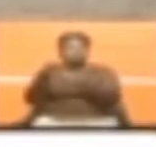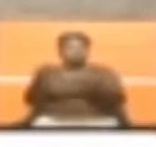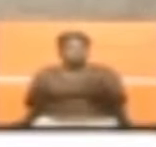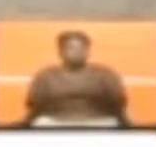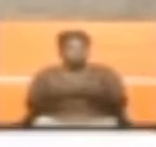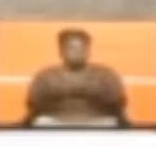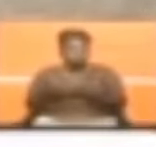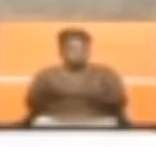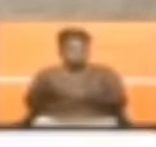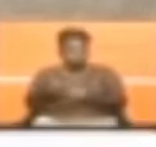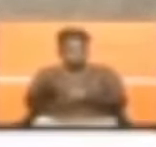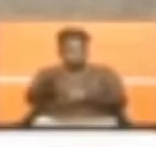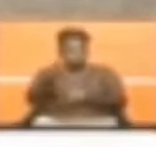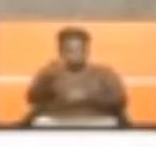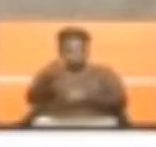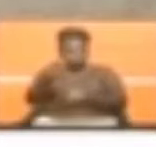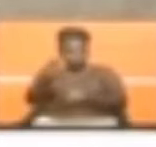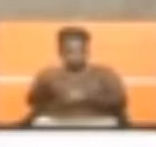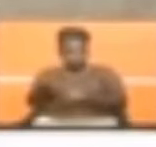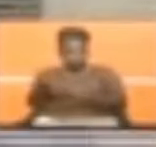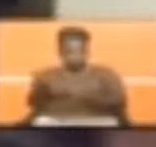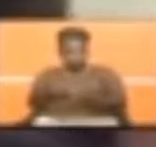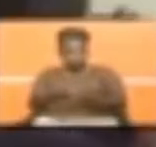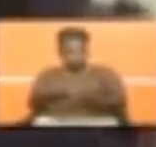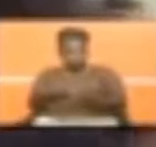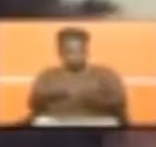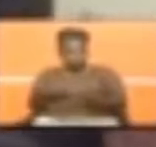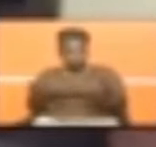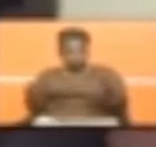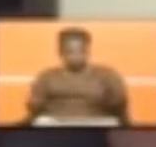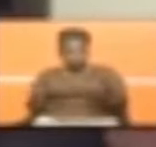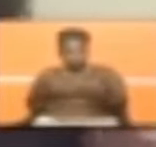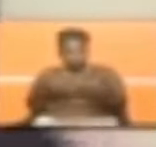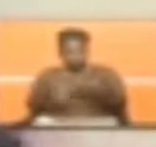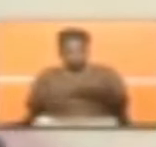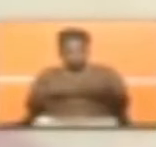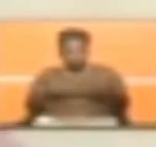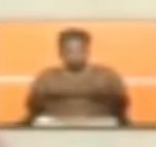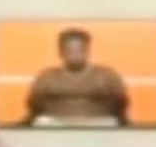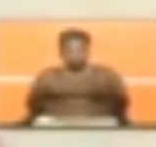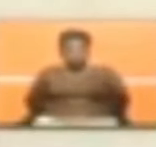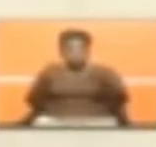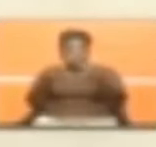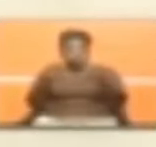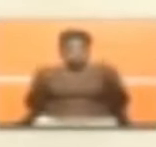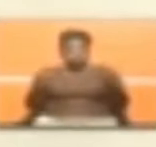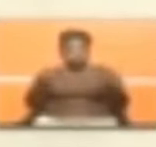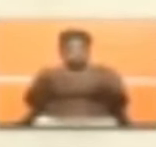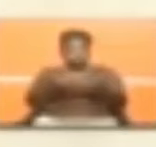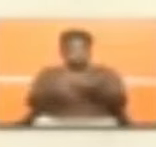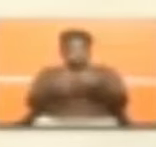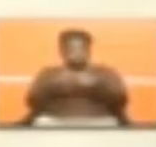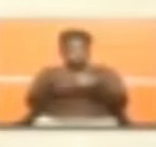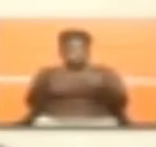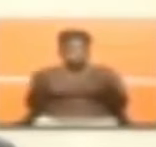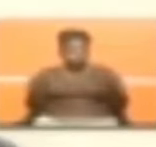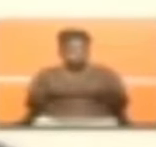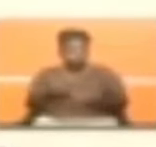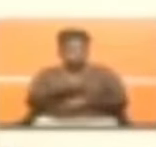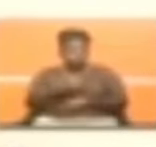we vava aba bagwe bayita Valerie kubana bakira gwe bilonga ba kubenzi na badidi saba de monda bagulonga boterere